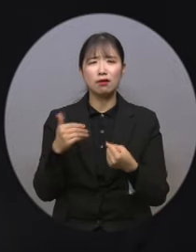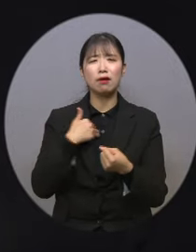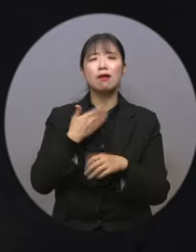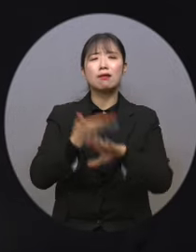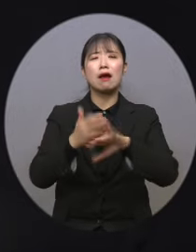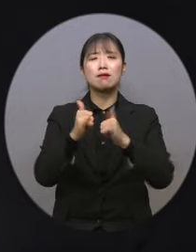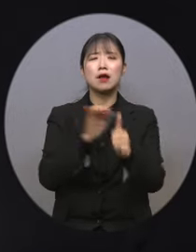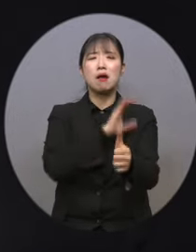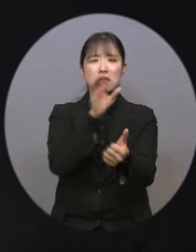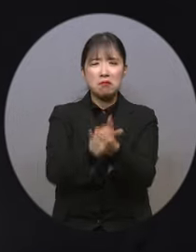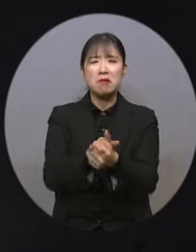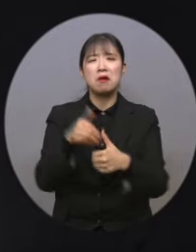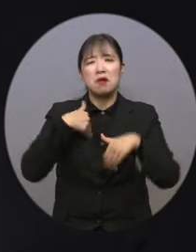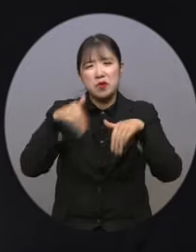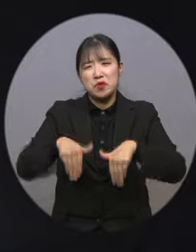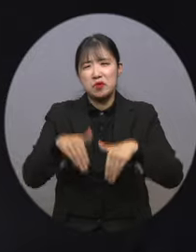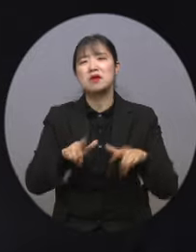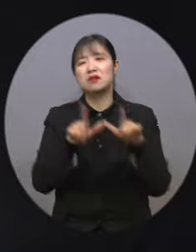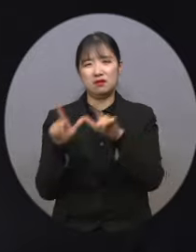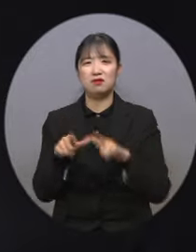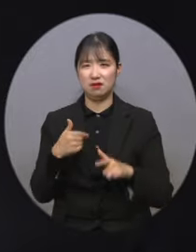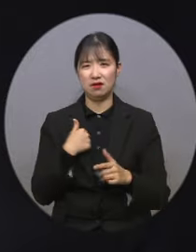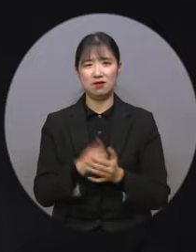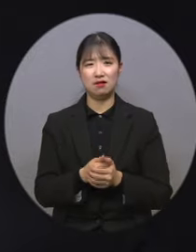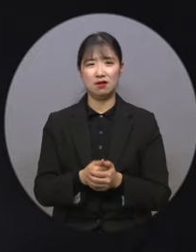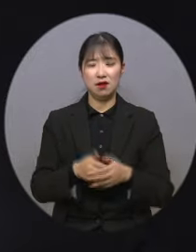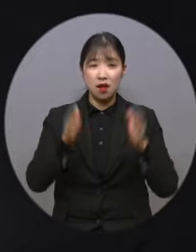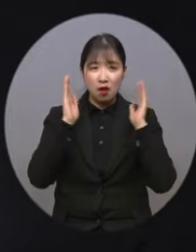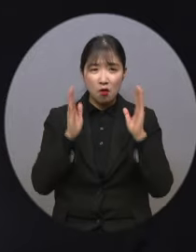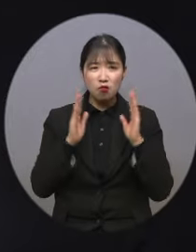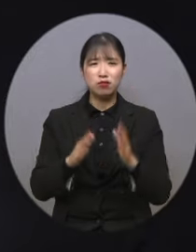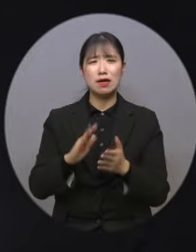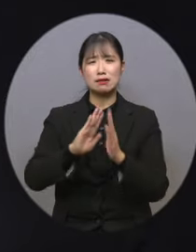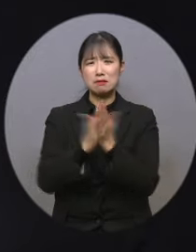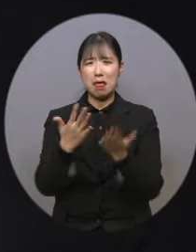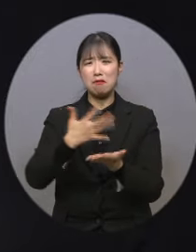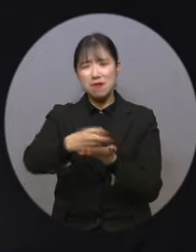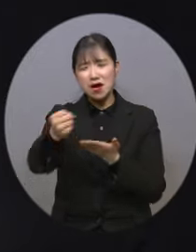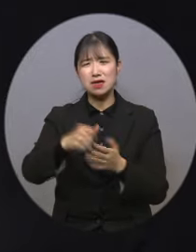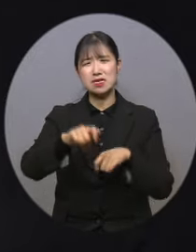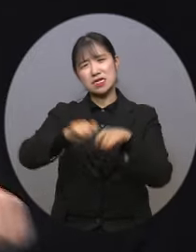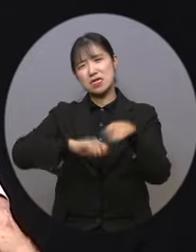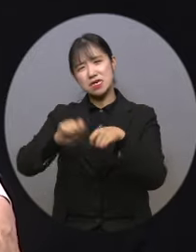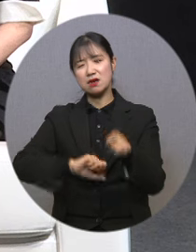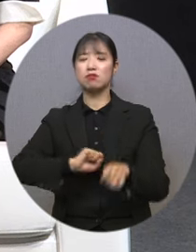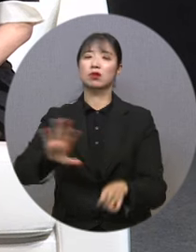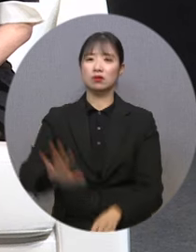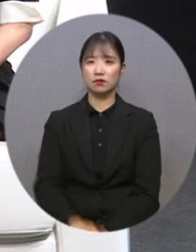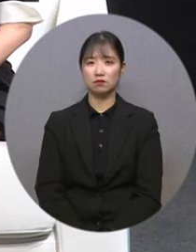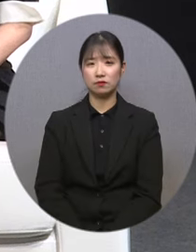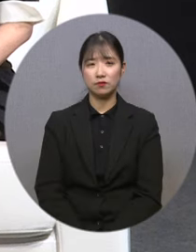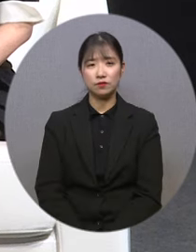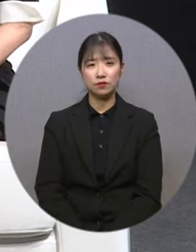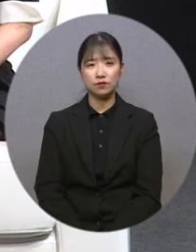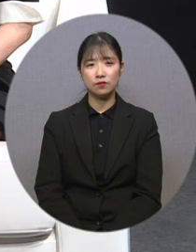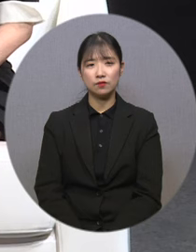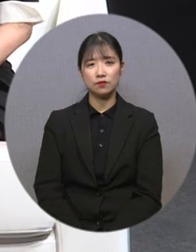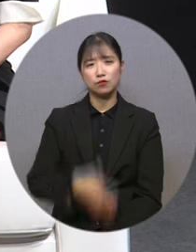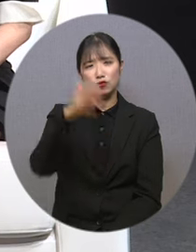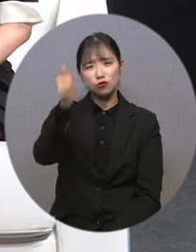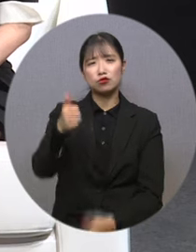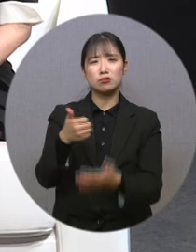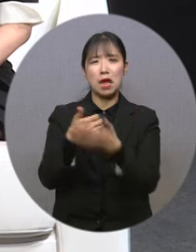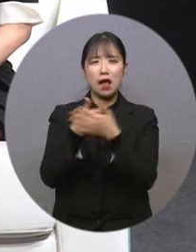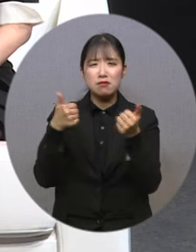해서 초등학교때 머슴 샀는데 공부만 하면 책을 뺏어 가지고 찢어 버립니다 음 어 그 주인 아저씨